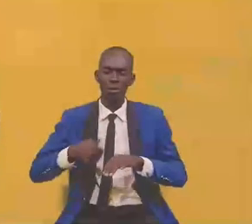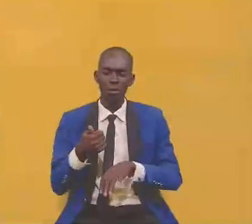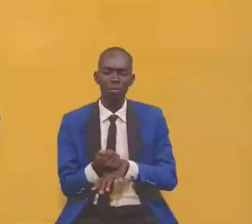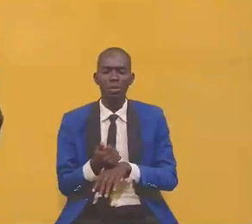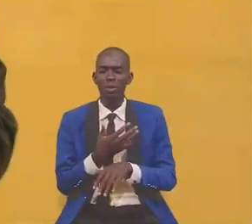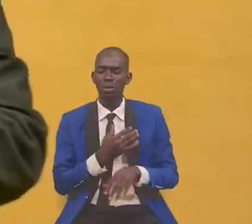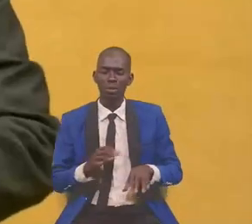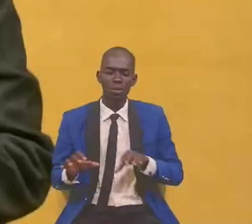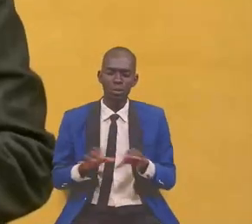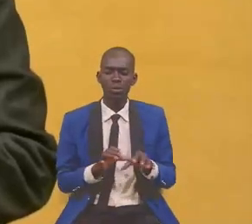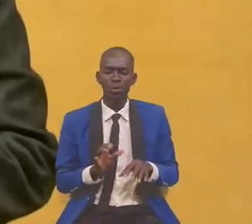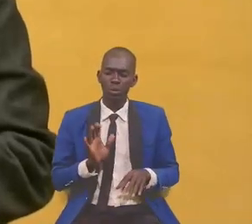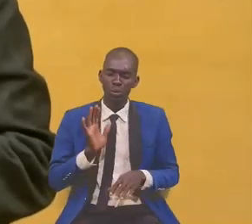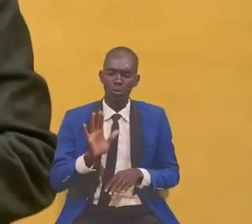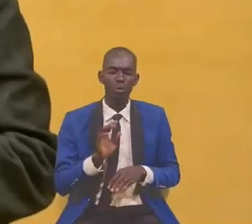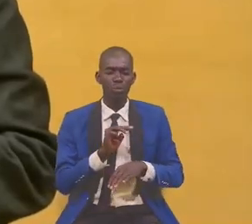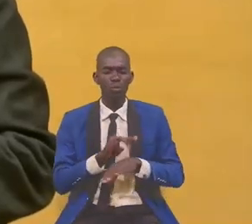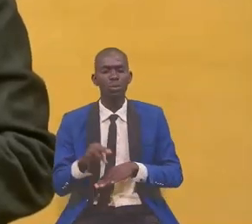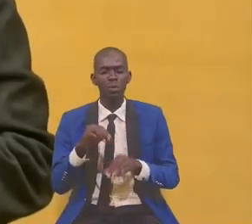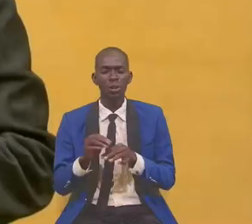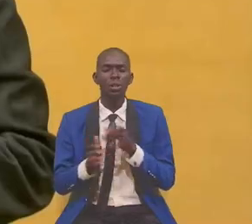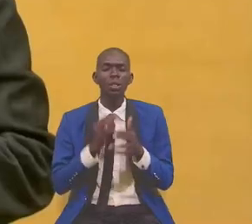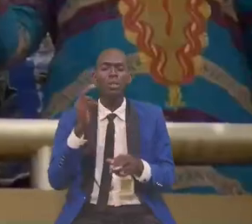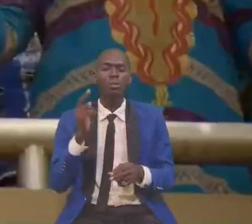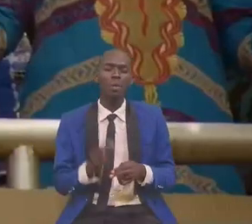confirme ton ministère au nom de Jésus.